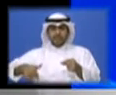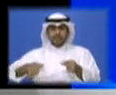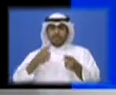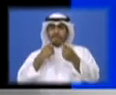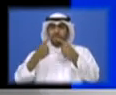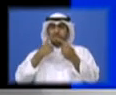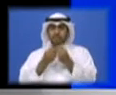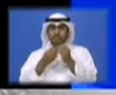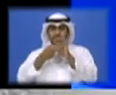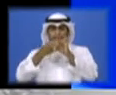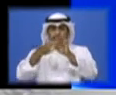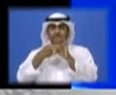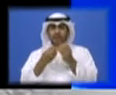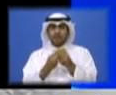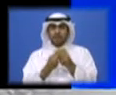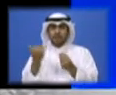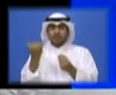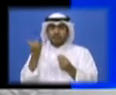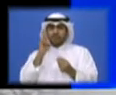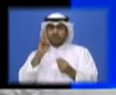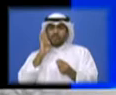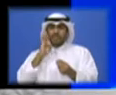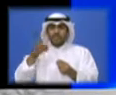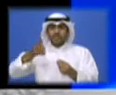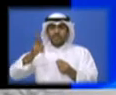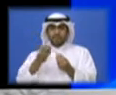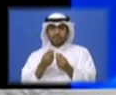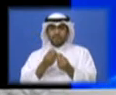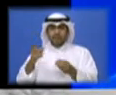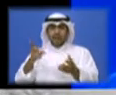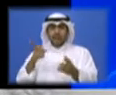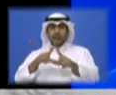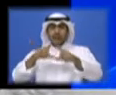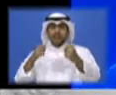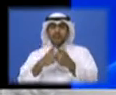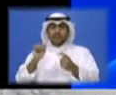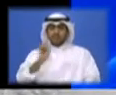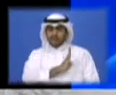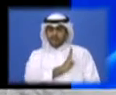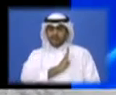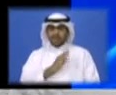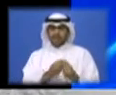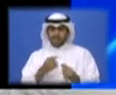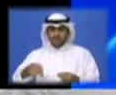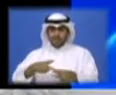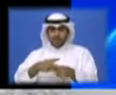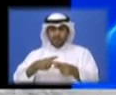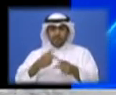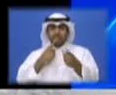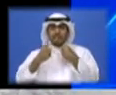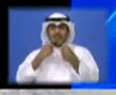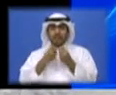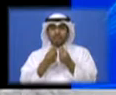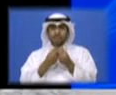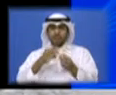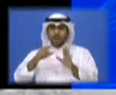محور الاجتماع التشاوري 12 للجنة العسكرية العليا الذي تستضيف الكويت، إلى جانب مناقشة أهم المواضيع ذات